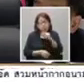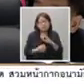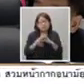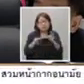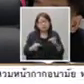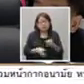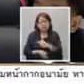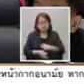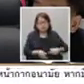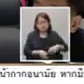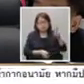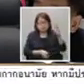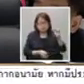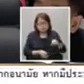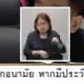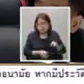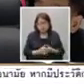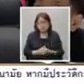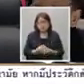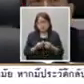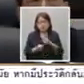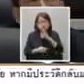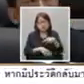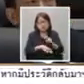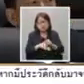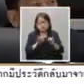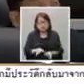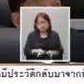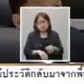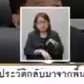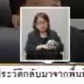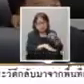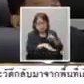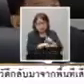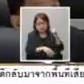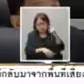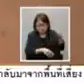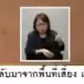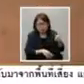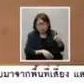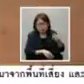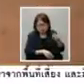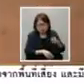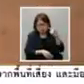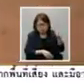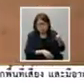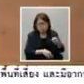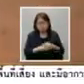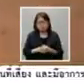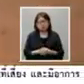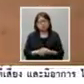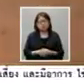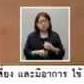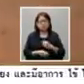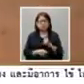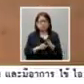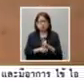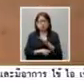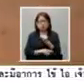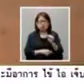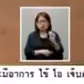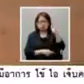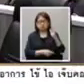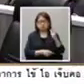อนแล้วท่านคอยวินิจฉัยท่านเป็นประธานเป็นหรือเปล่าครับ ผมวินิจฉัยตามคำประท้วงของสม